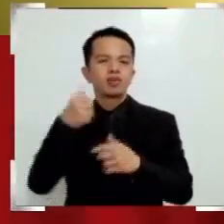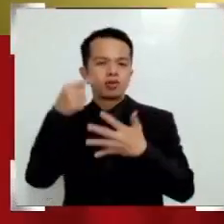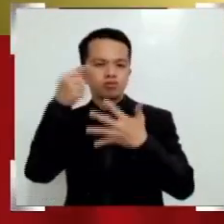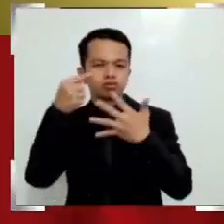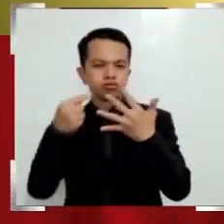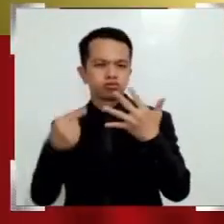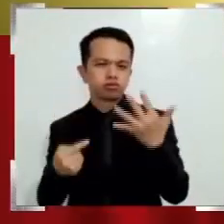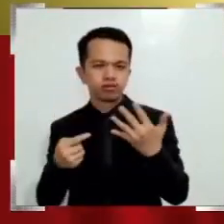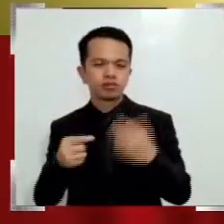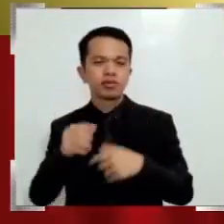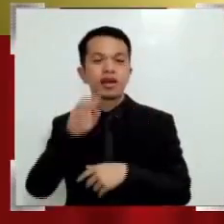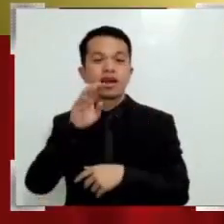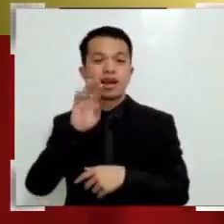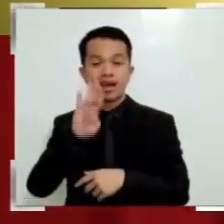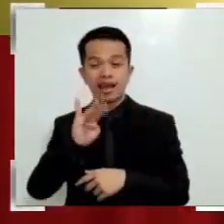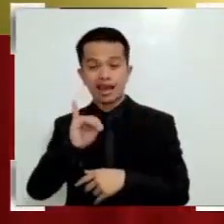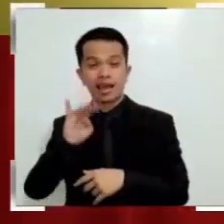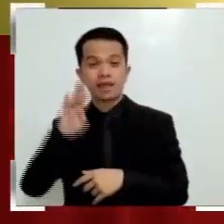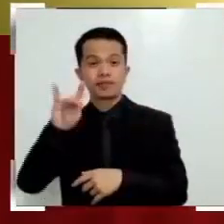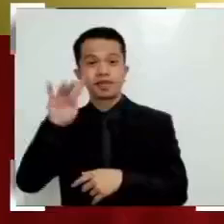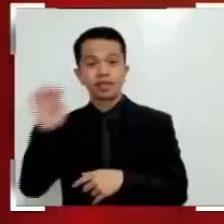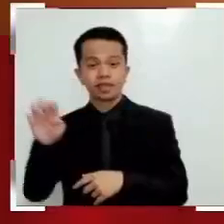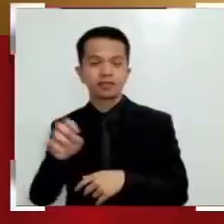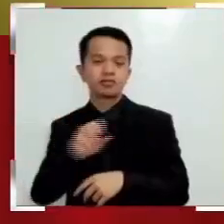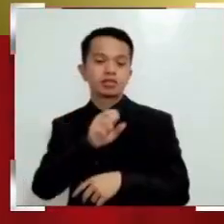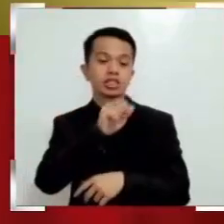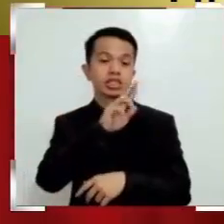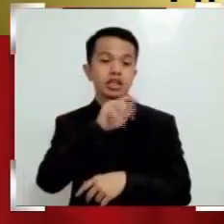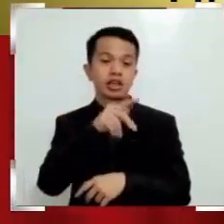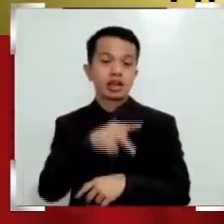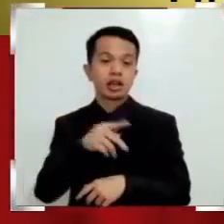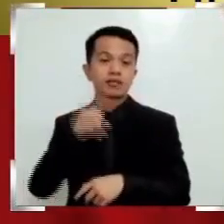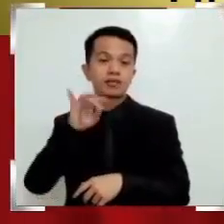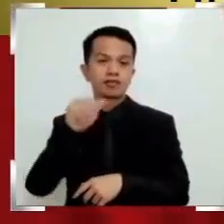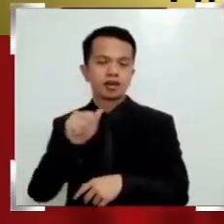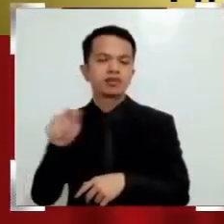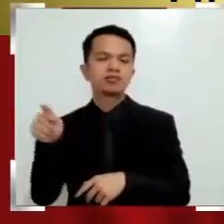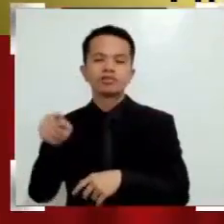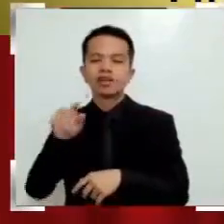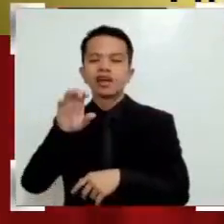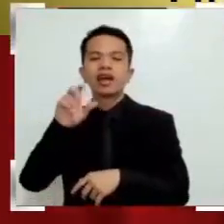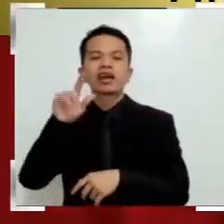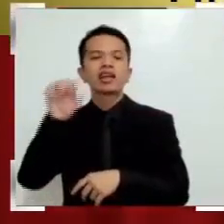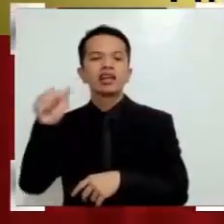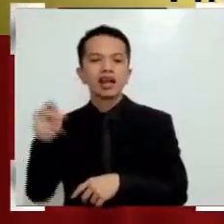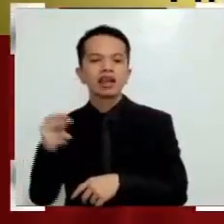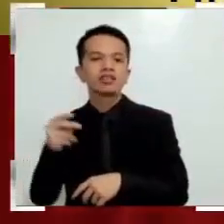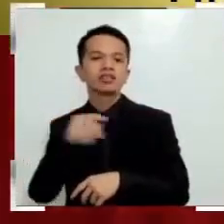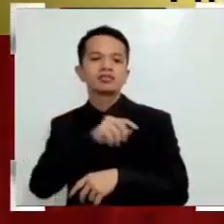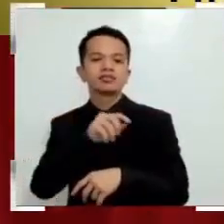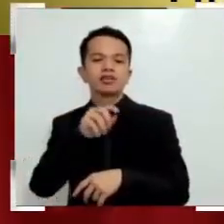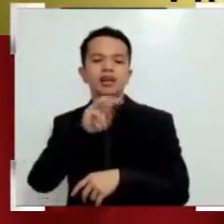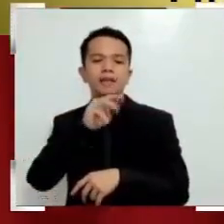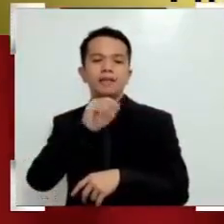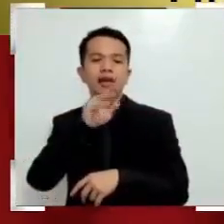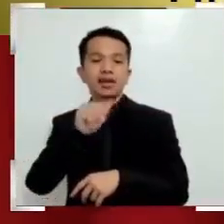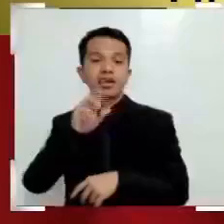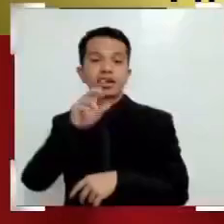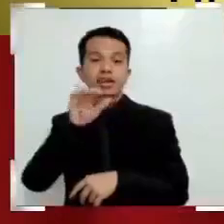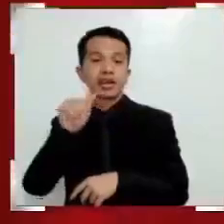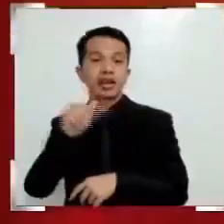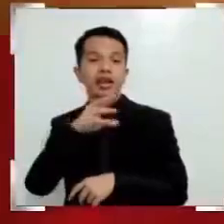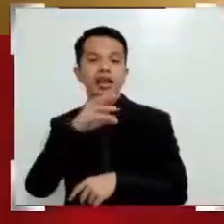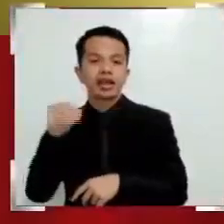Believe, Sarap Diba, The Clash, TikTok Clock, Maria Clara at Ibarra, at Pinoy